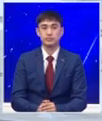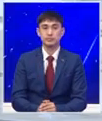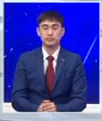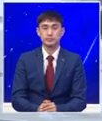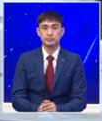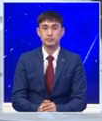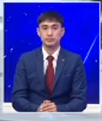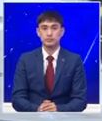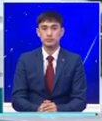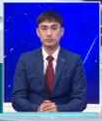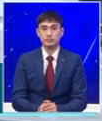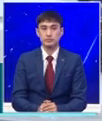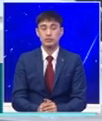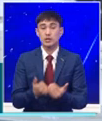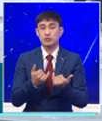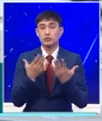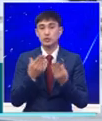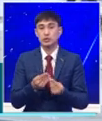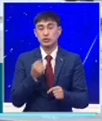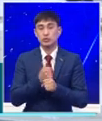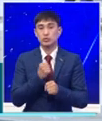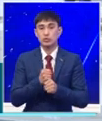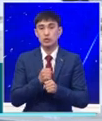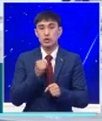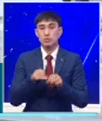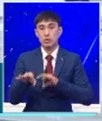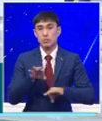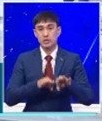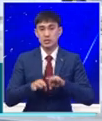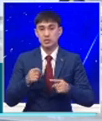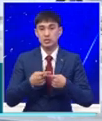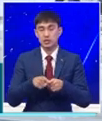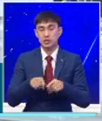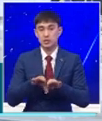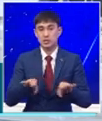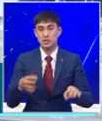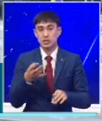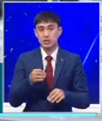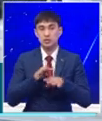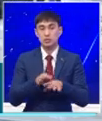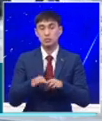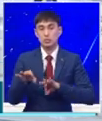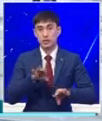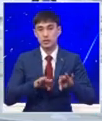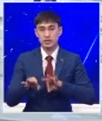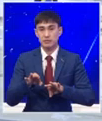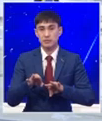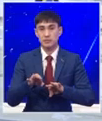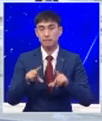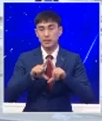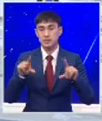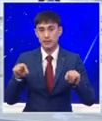на сегодняшний день уже идут работы по проектированию инженерных сетей, также идет проектирование самих